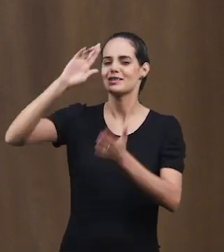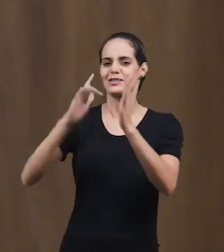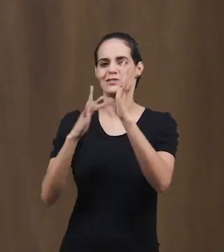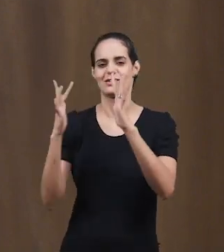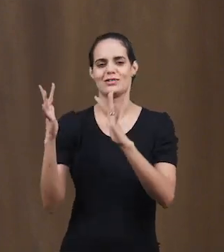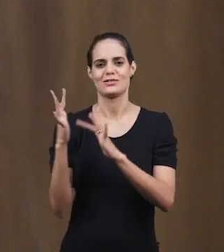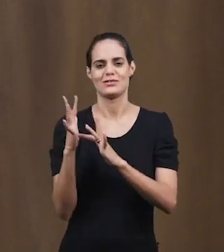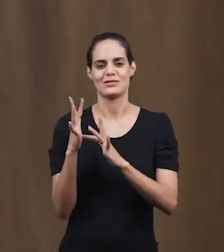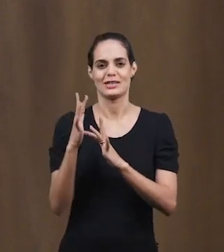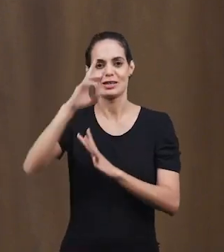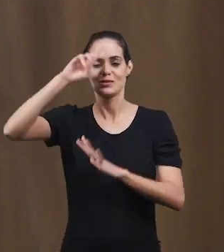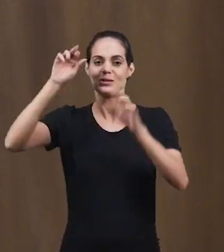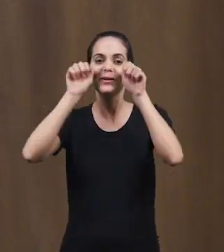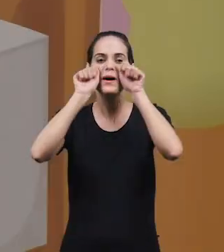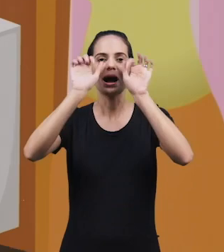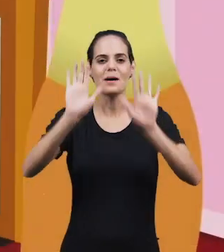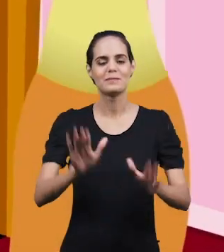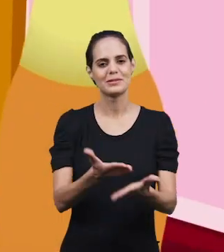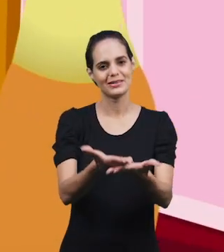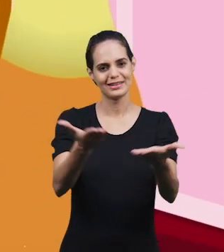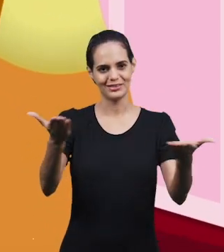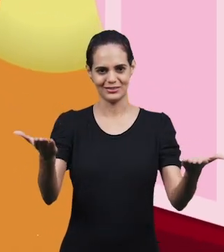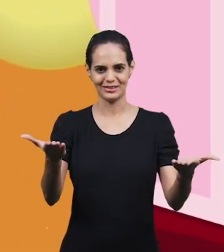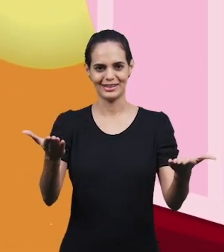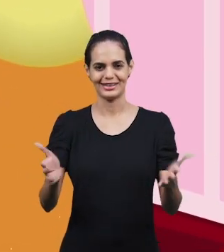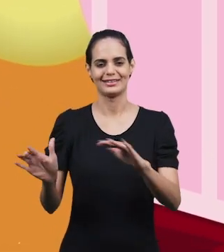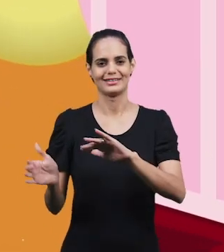viens Seigneur Jésus. Que le Seigneur nous bénisse.